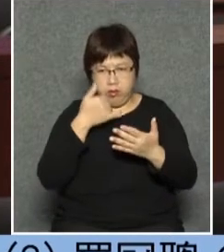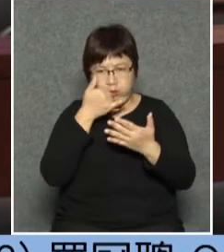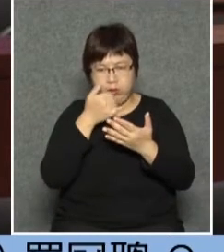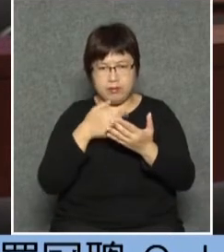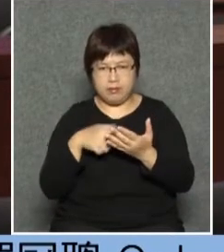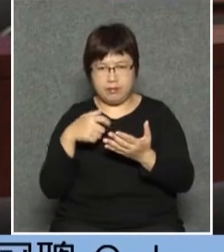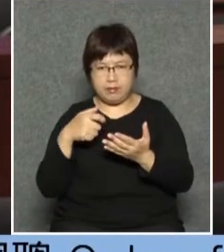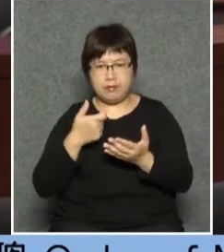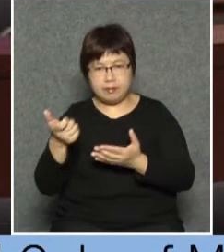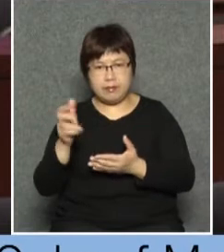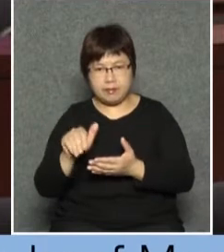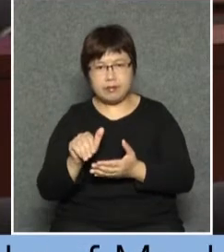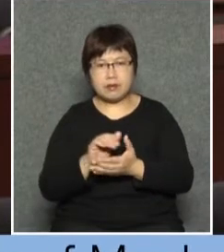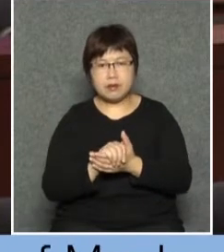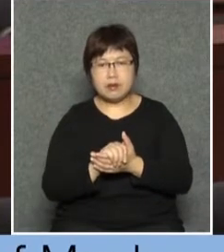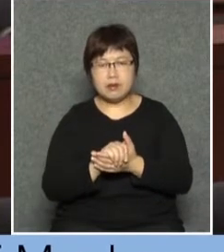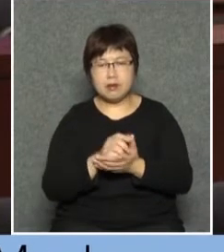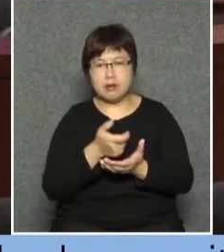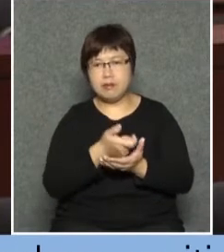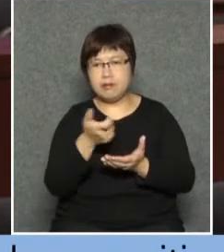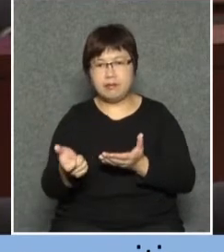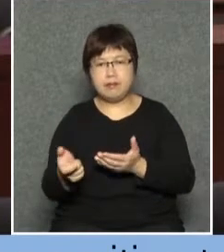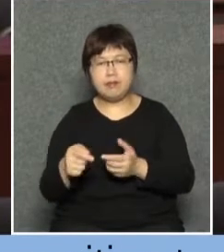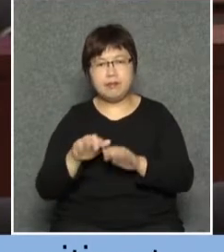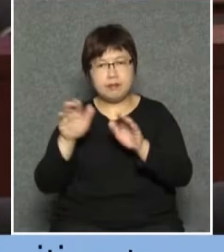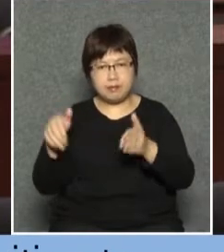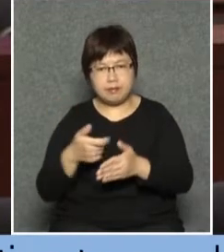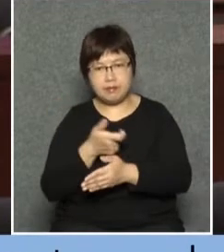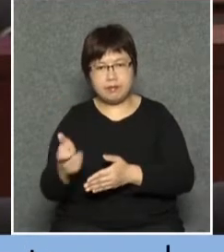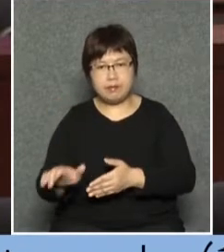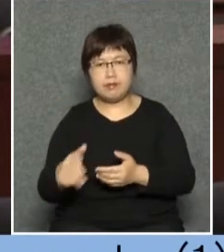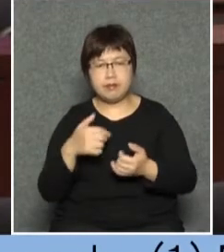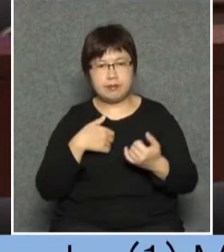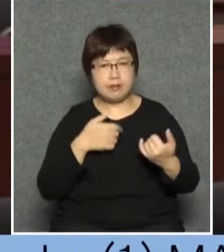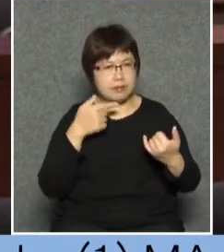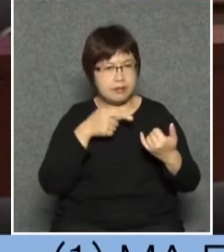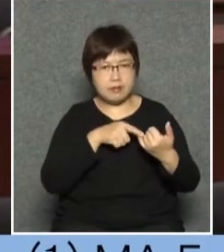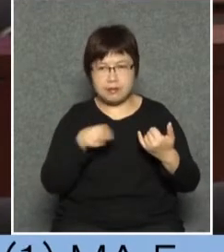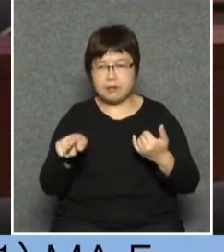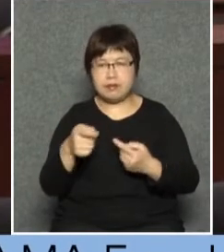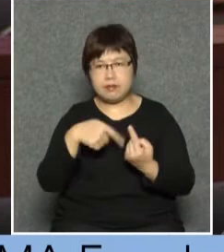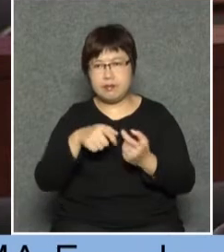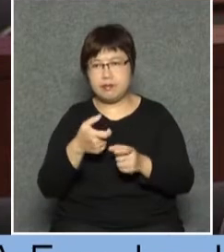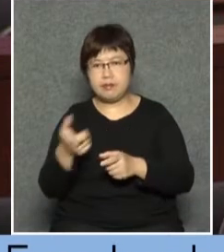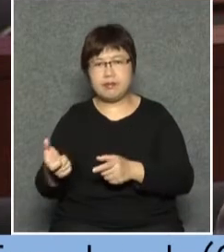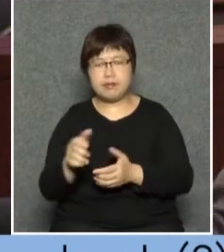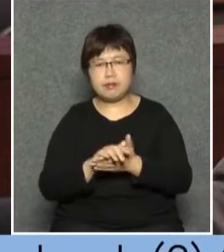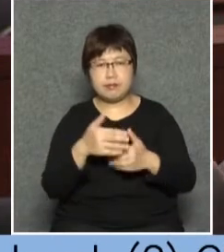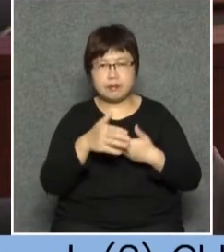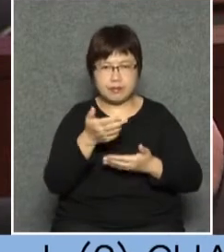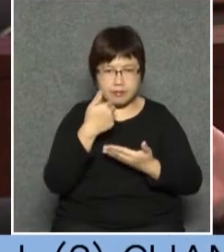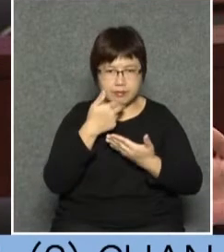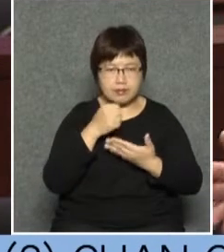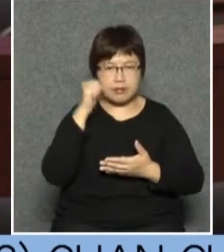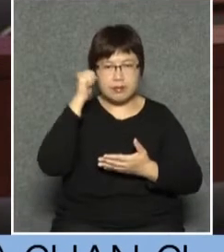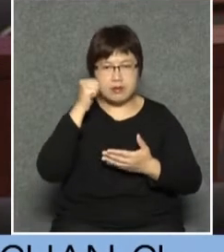手机不单止可以是付款给商户，更可以手机对手机做转账，你出街吃饭搭车，甚至是